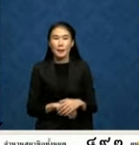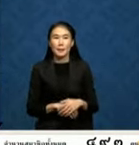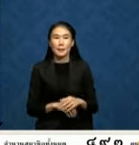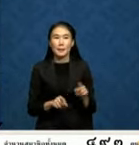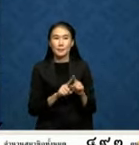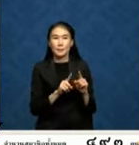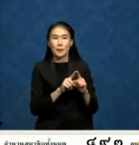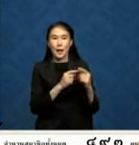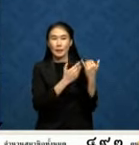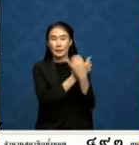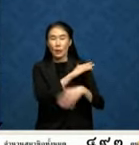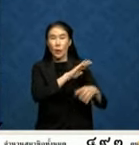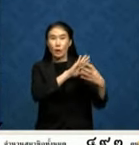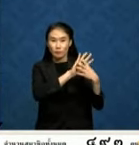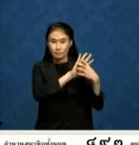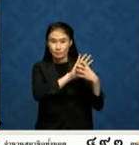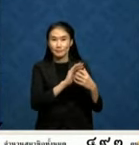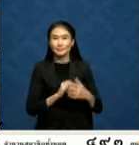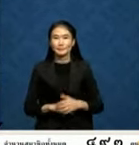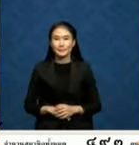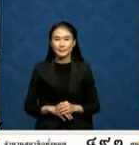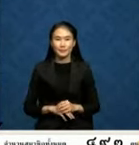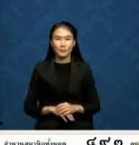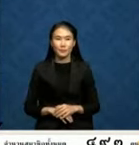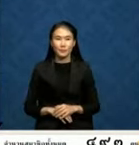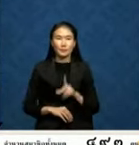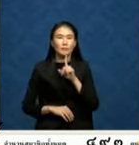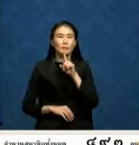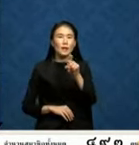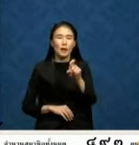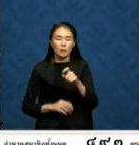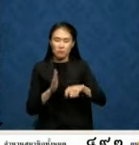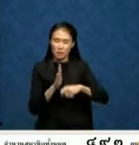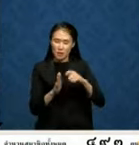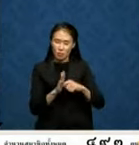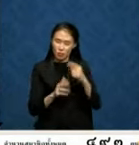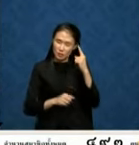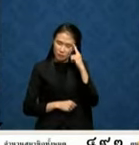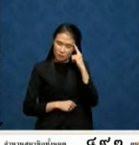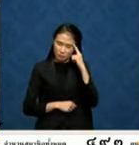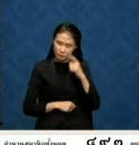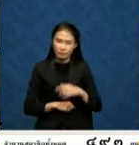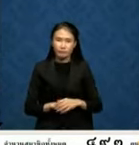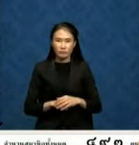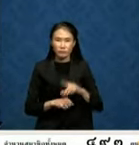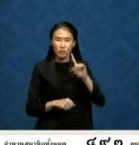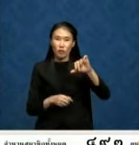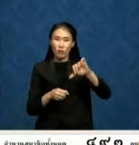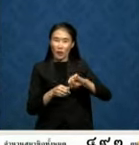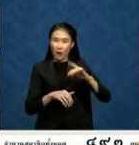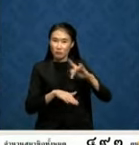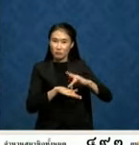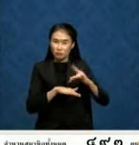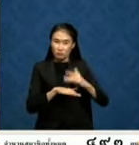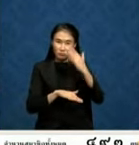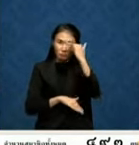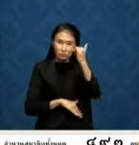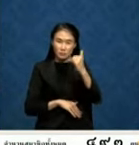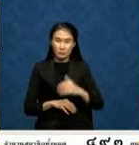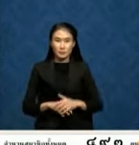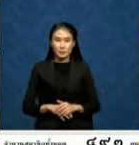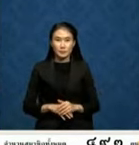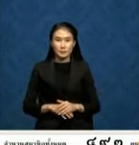ครับคราวนี้นะครับตั้งคำถามต่อมาว่าทำไมเรายังถึงต้องใช้แก๊สธรรมชาติในการผลิตกระแสไฟฟ้านะ